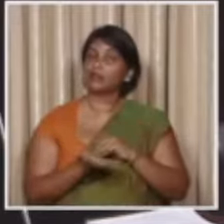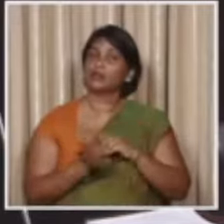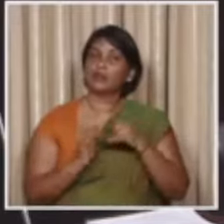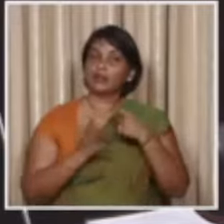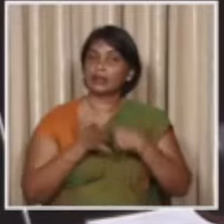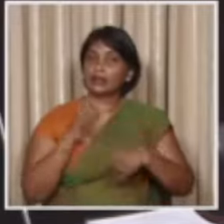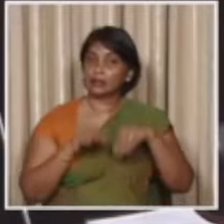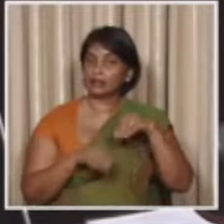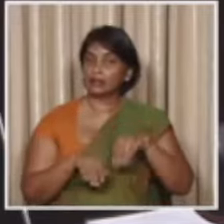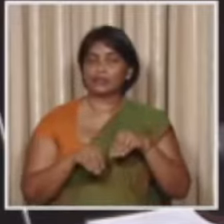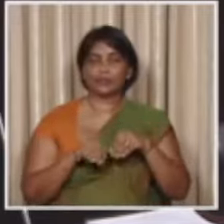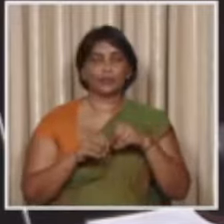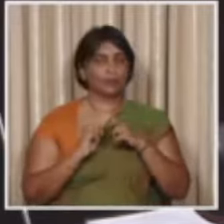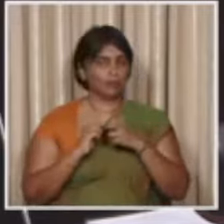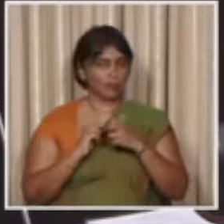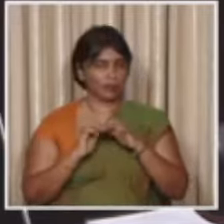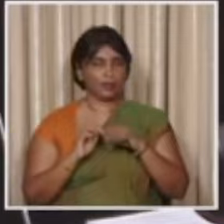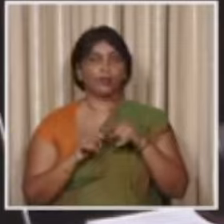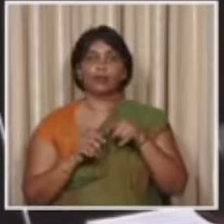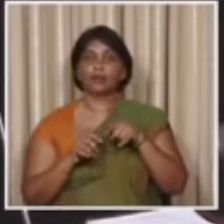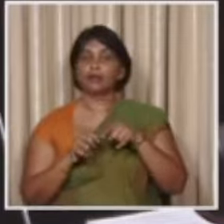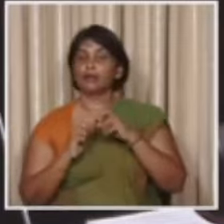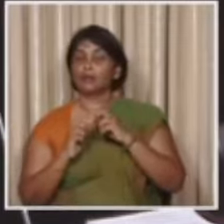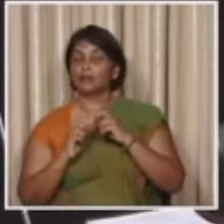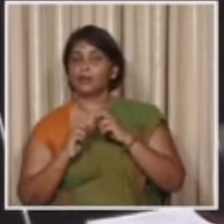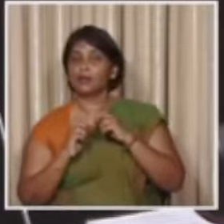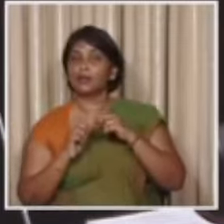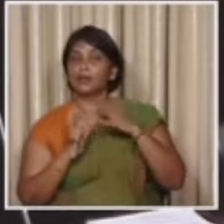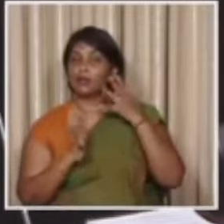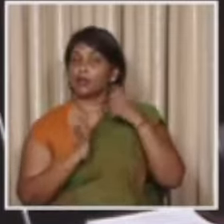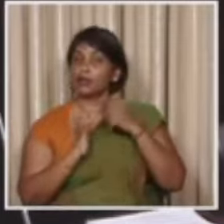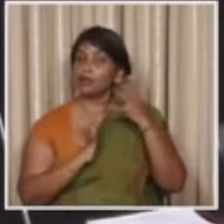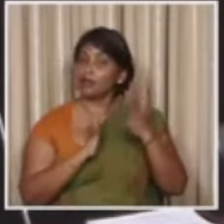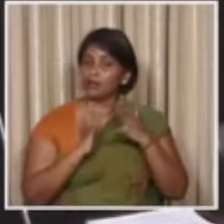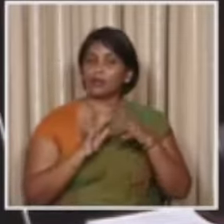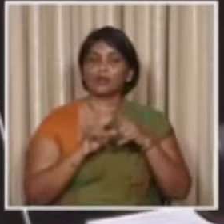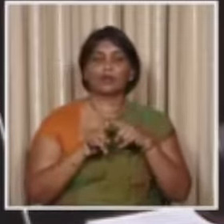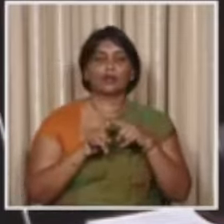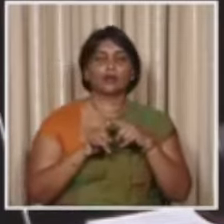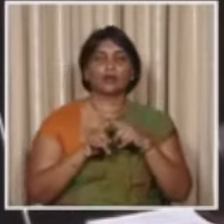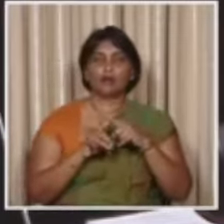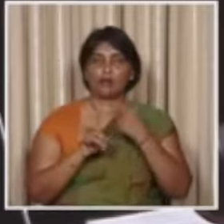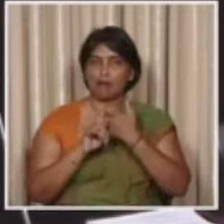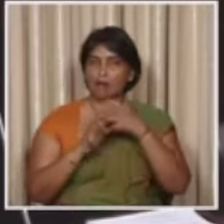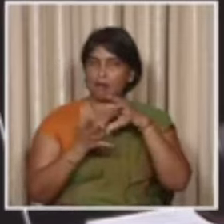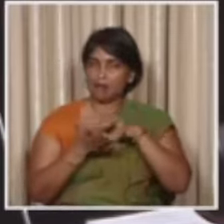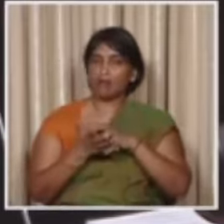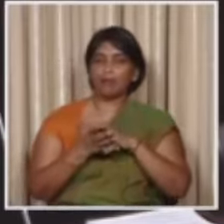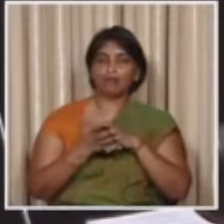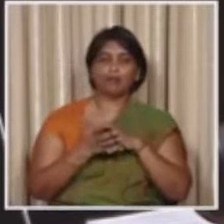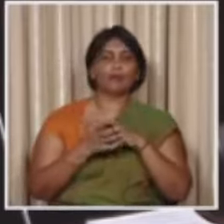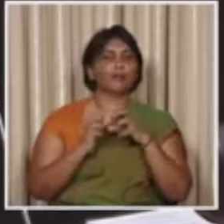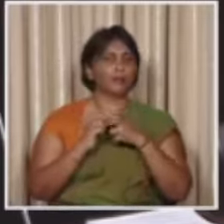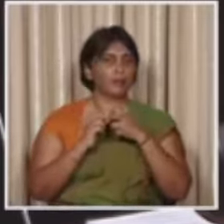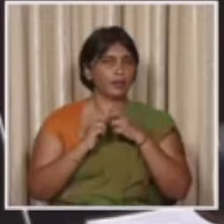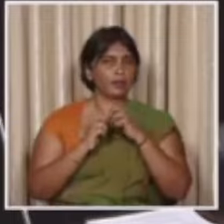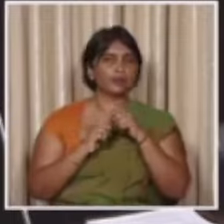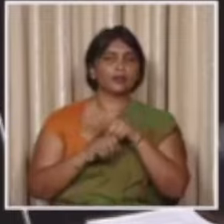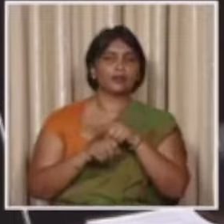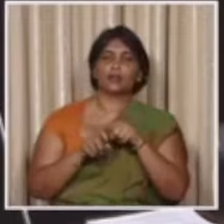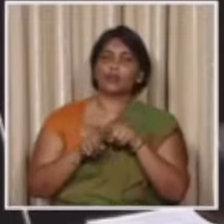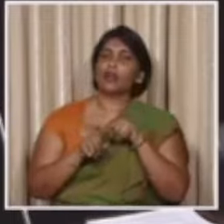දේශපාලන ගැටලුවක් තියෙන. දැන්ඒ ගැටලුව අන්තර්ජාතික මට්ටමේ කලාපිය මට්ටමේ ගැටලුවක් බවට වර්ධනය වෙමින් තිබෙන. ඒක